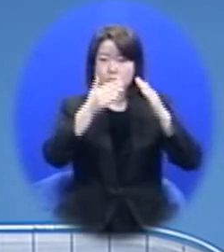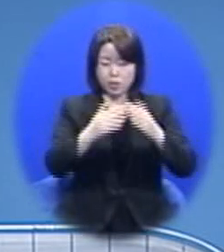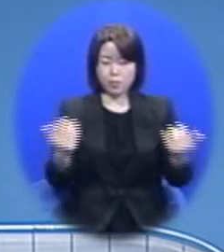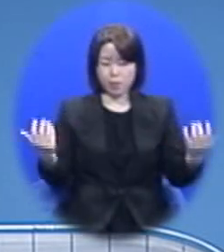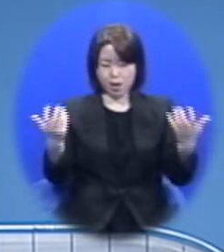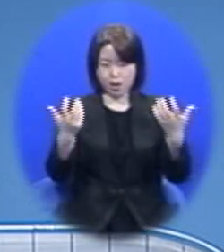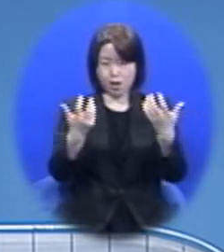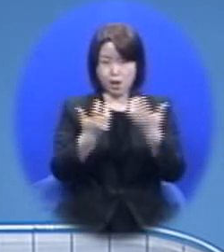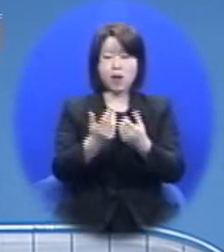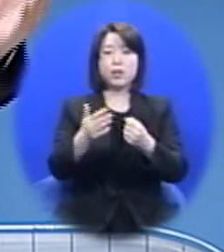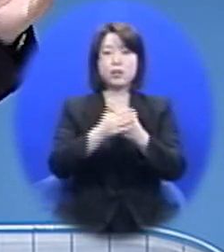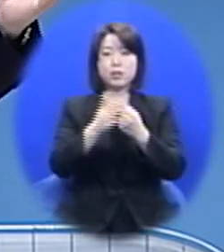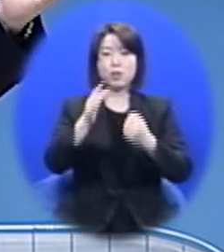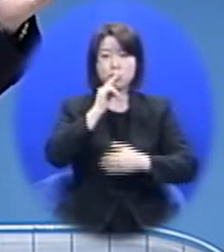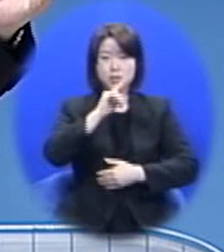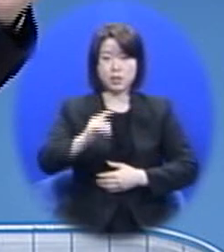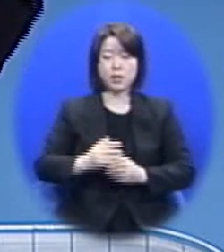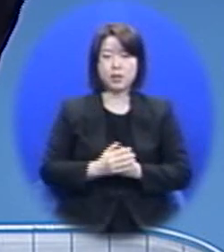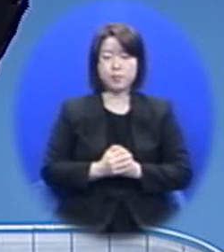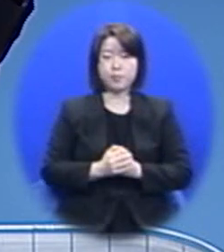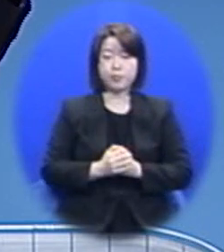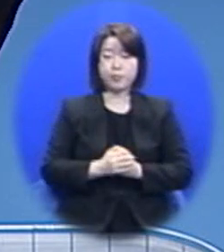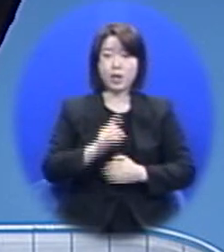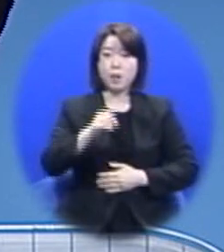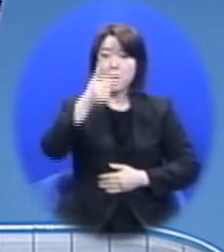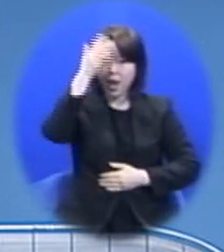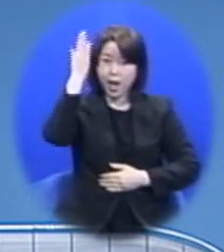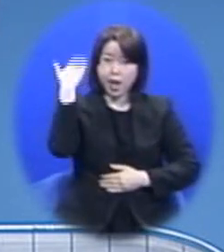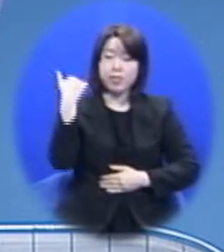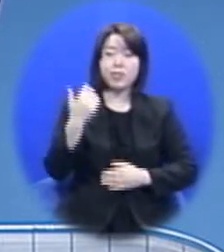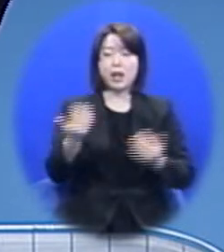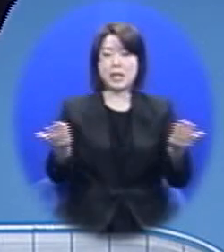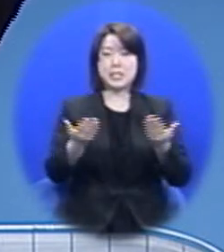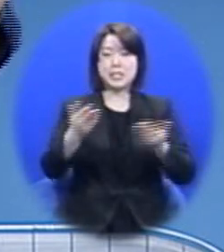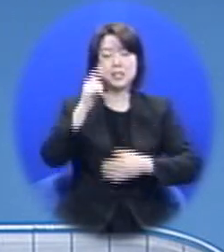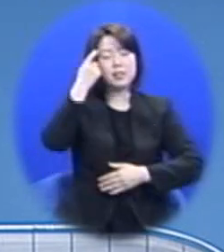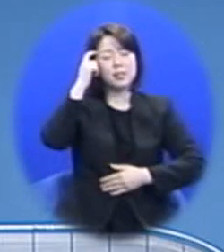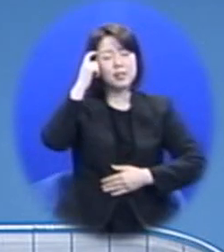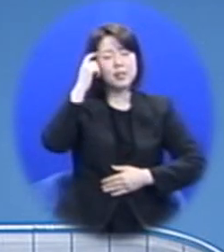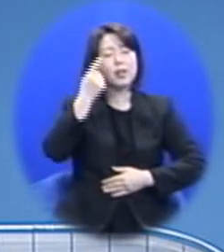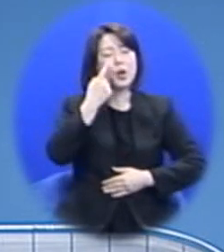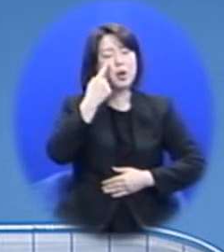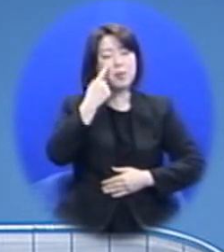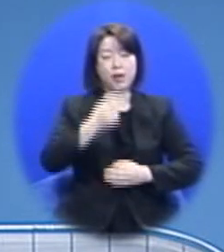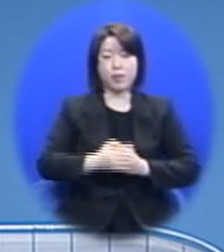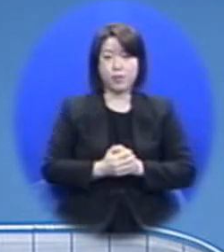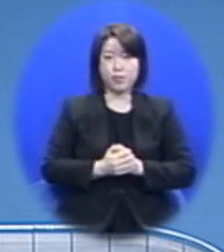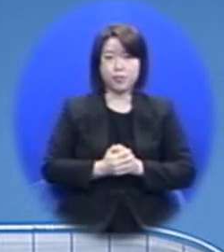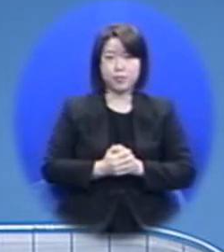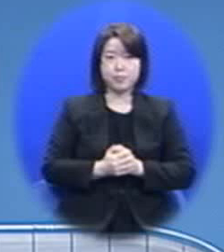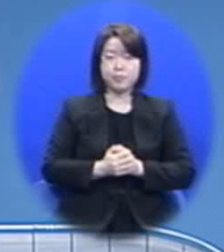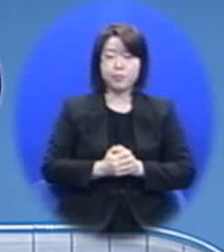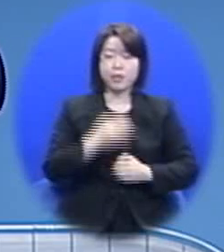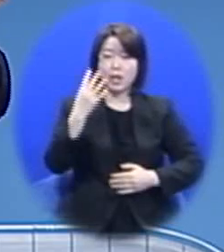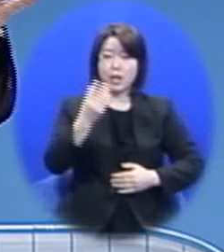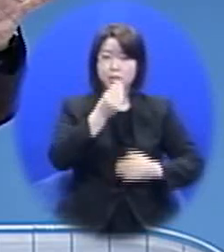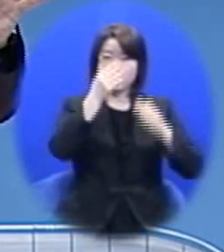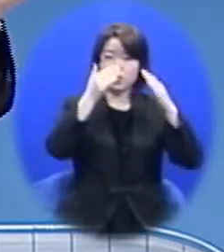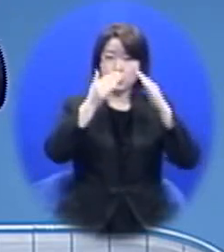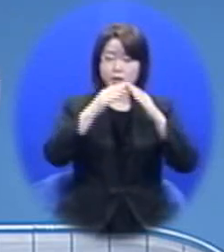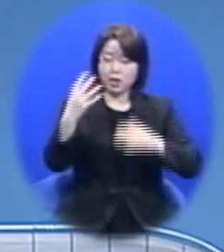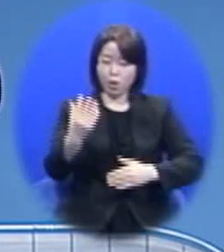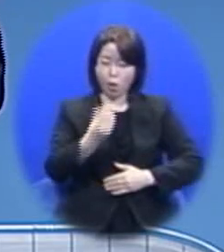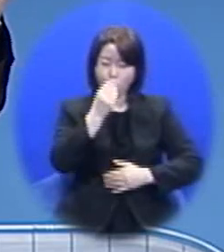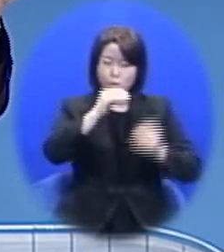가득함이었더라. 한번 여러분 그때 일을 생각으로 한번 상상해 보십시오. 성전에